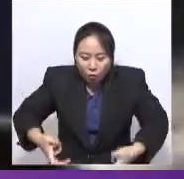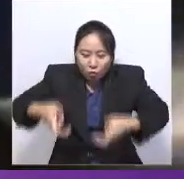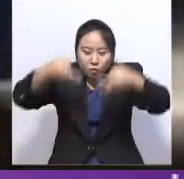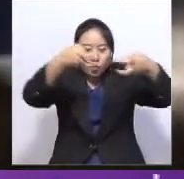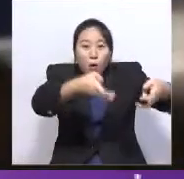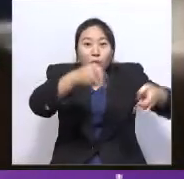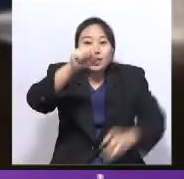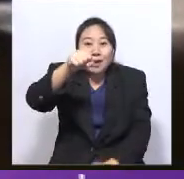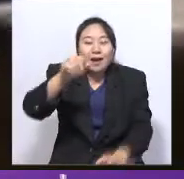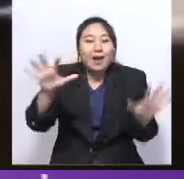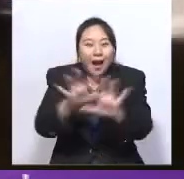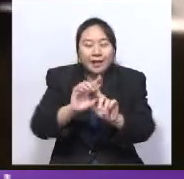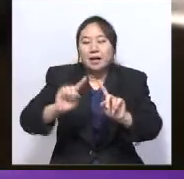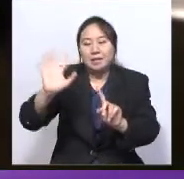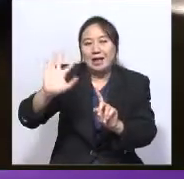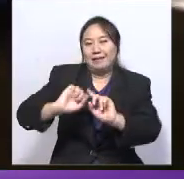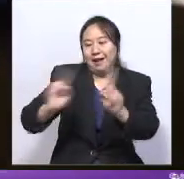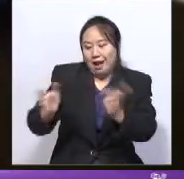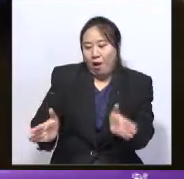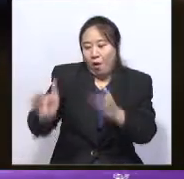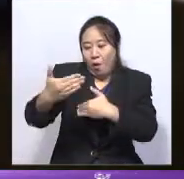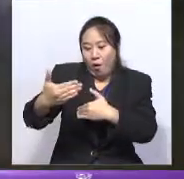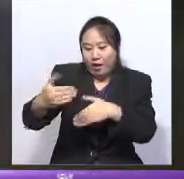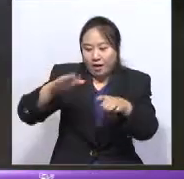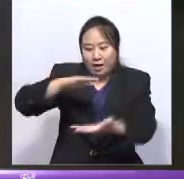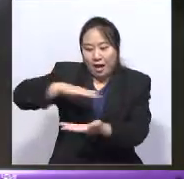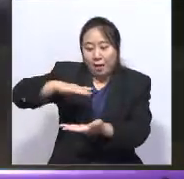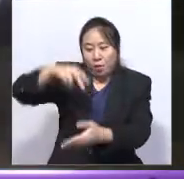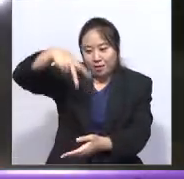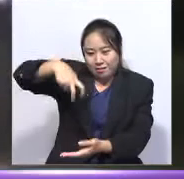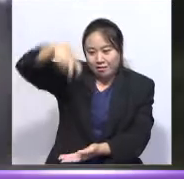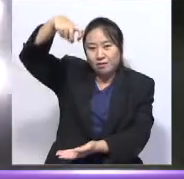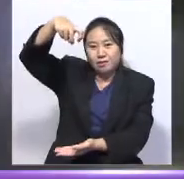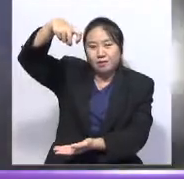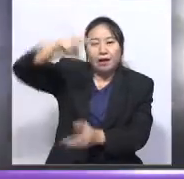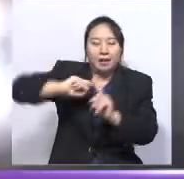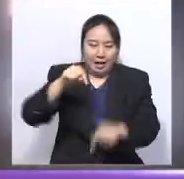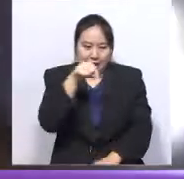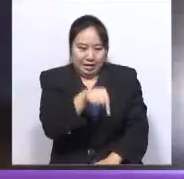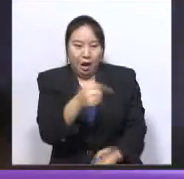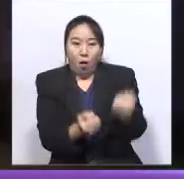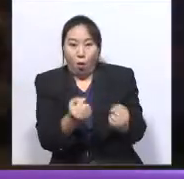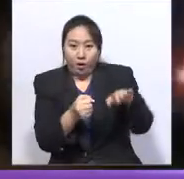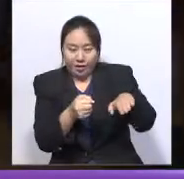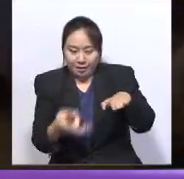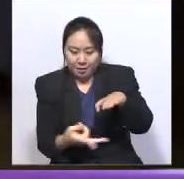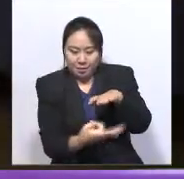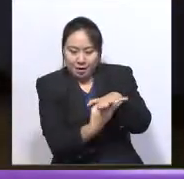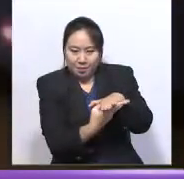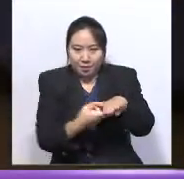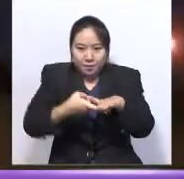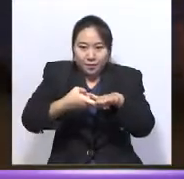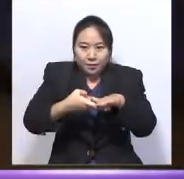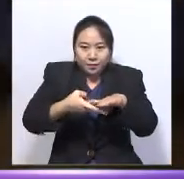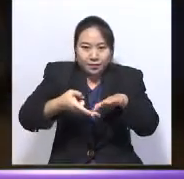คอนเทนเนอร์จะยกจากทางด้านบนครับผมแต่ว่านี่จะยก จากสลิง4เชือก จากพื้นครับจากพื้นรถแล้วก็มีรถ